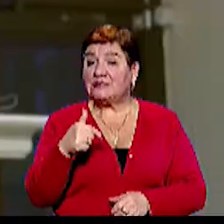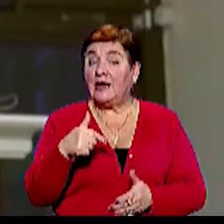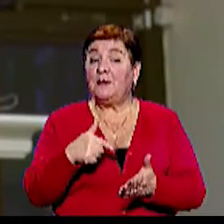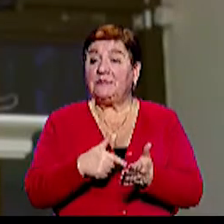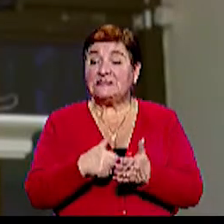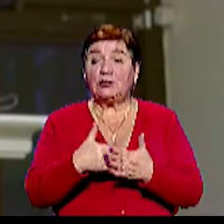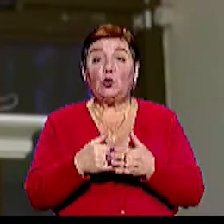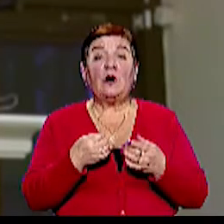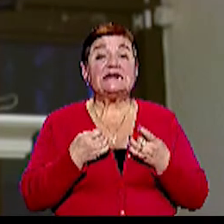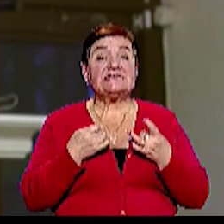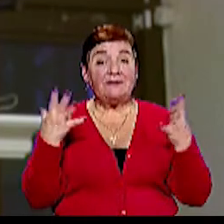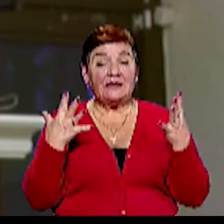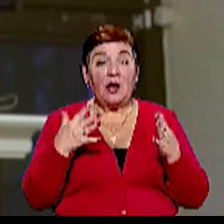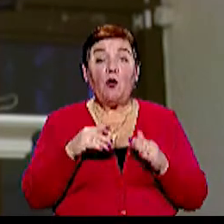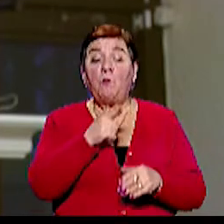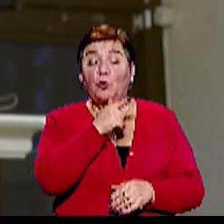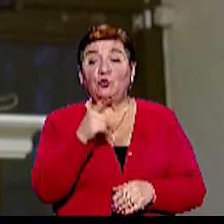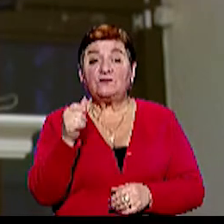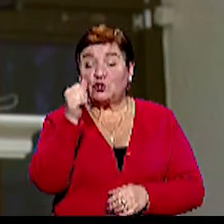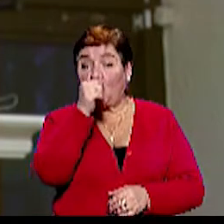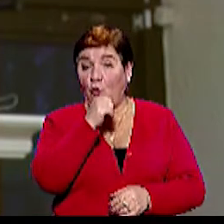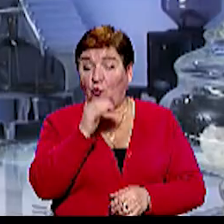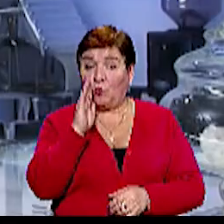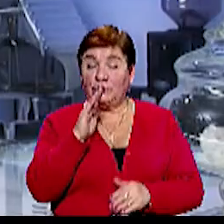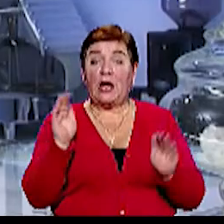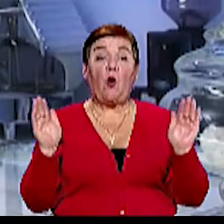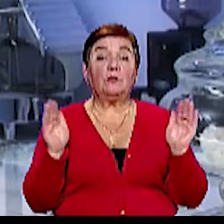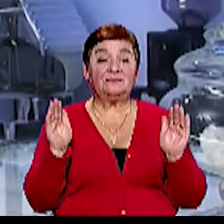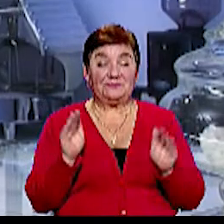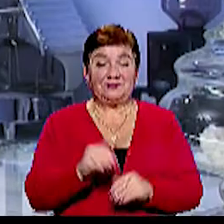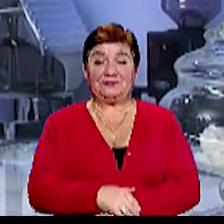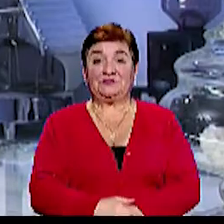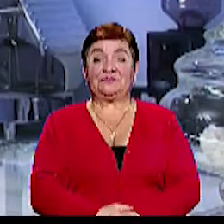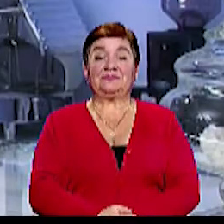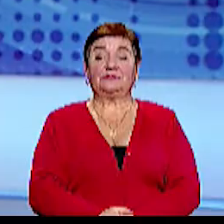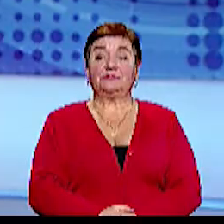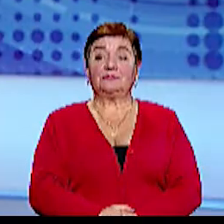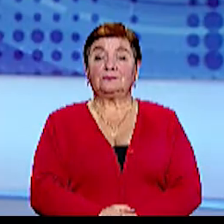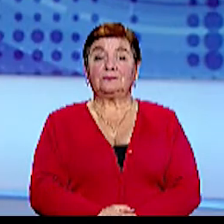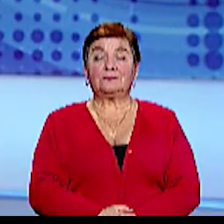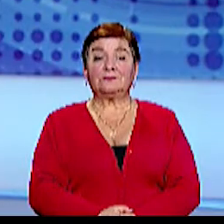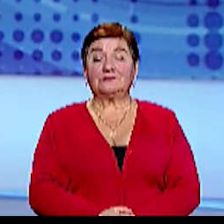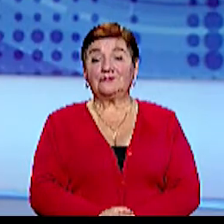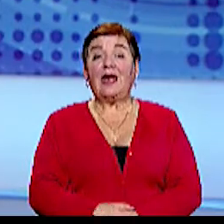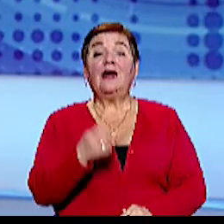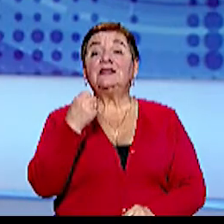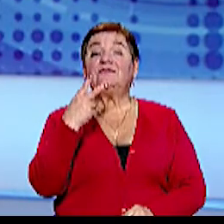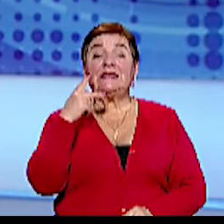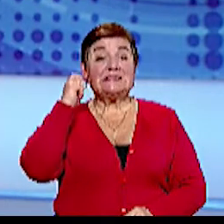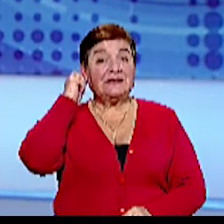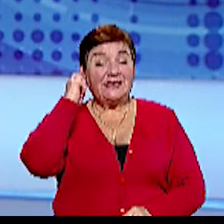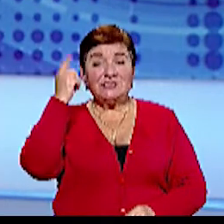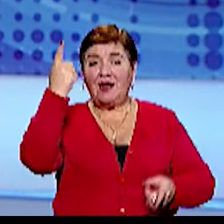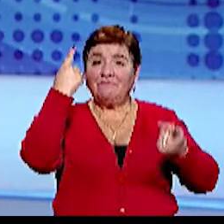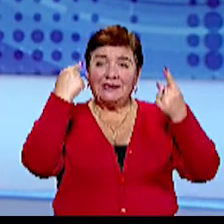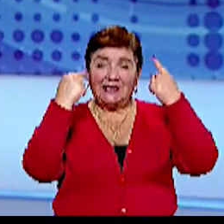свят. Зберігатися виріб буде впродовж року. Діана Фуско, Віктор Пойда. Новини на Суспільному. 12-річна винахідниця